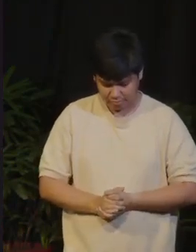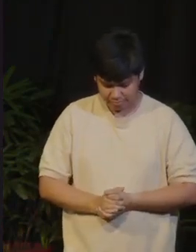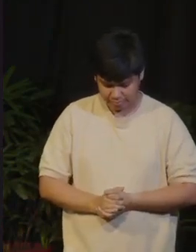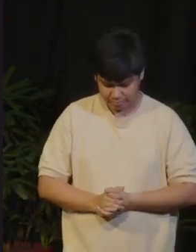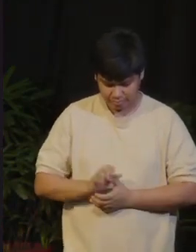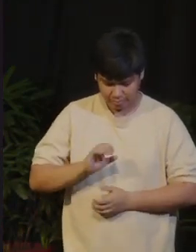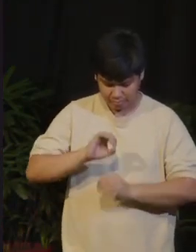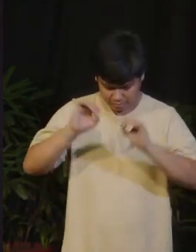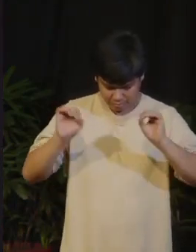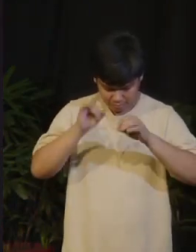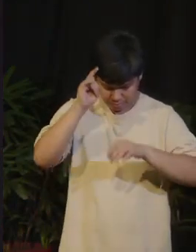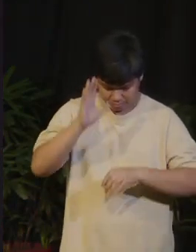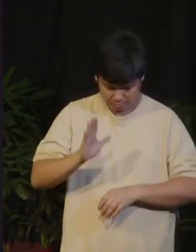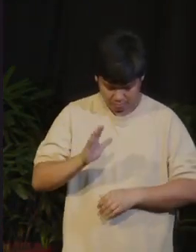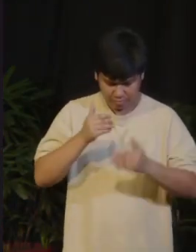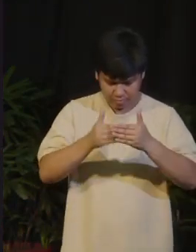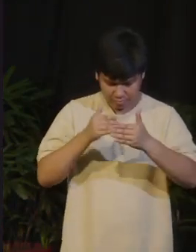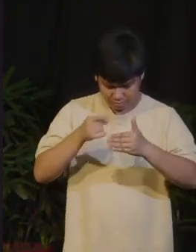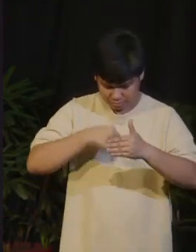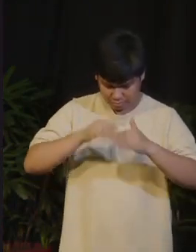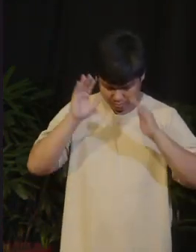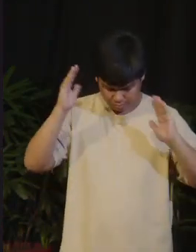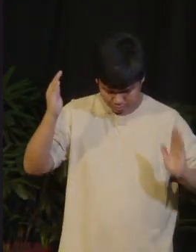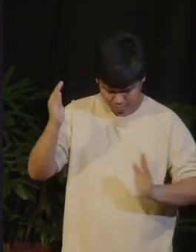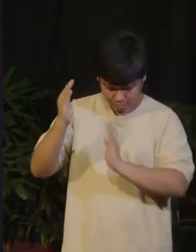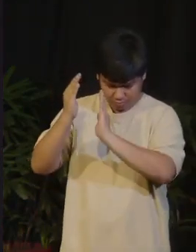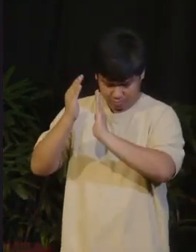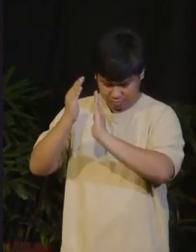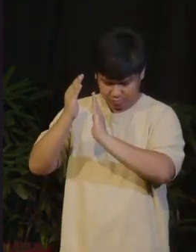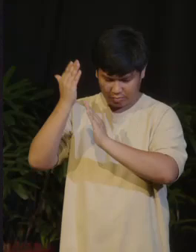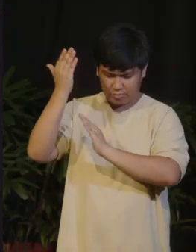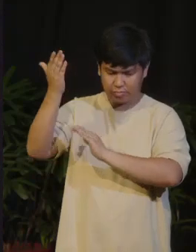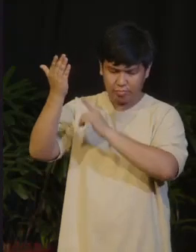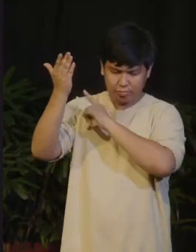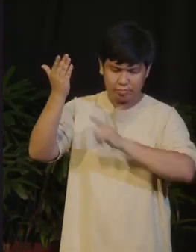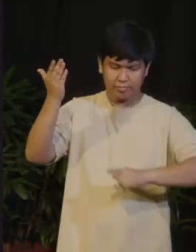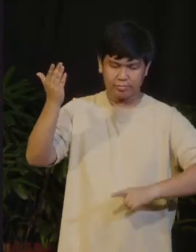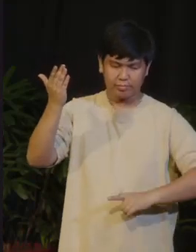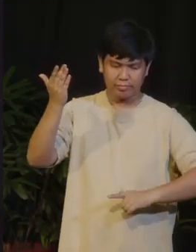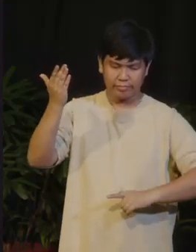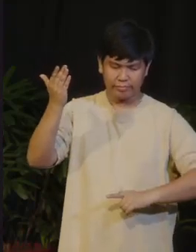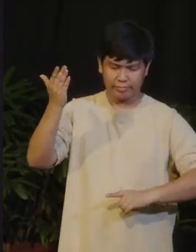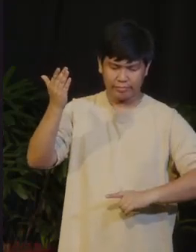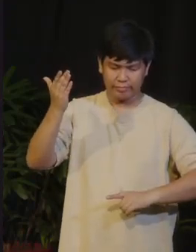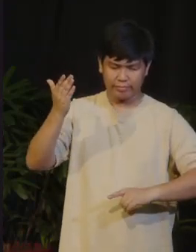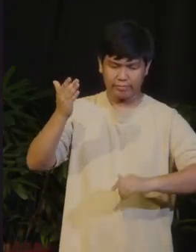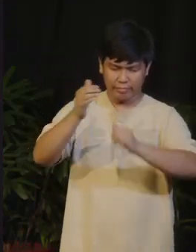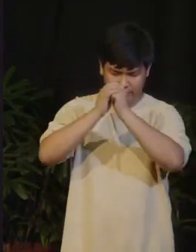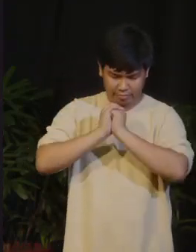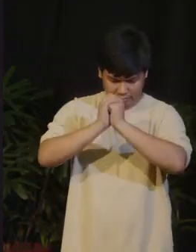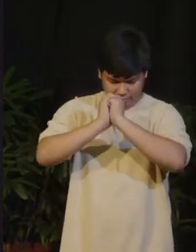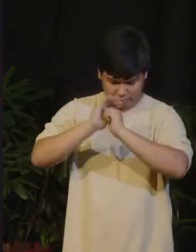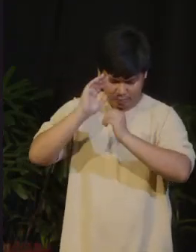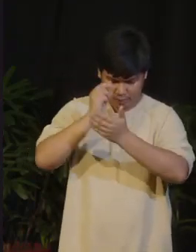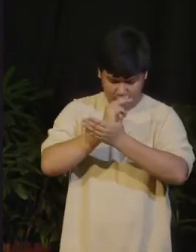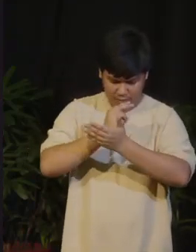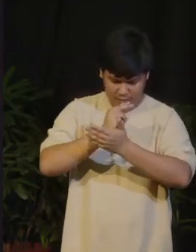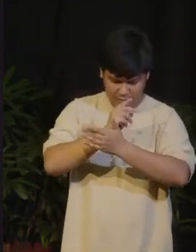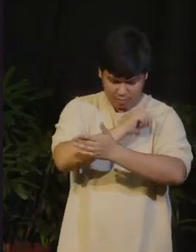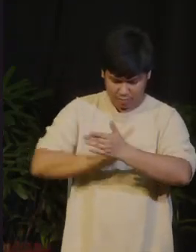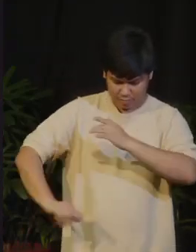O Diyos, bago kami lumapit sa inyong dulang upang ipagdiwang ang banal na